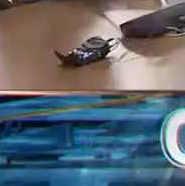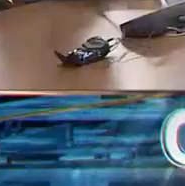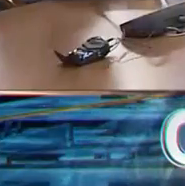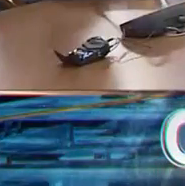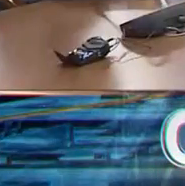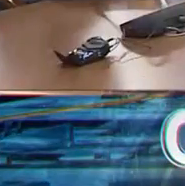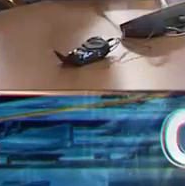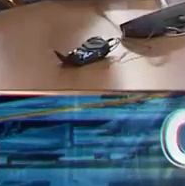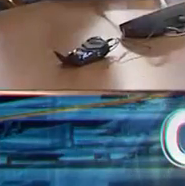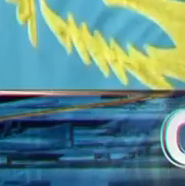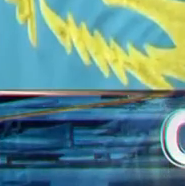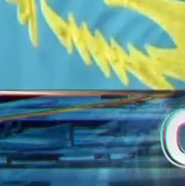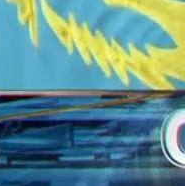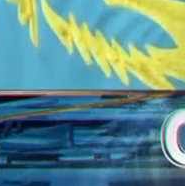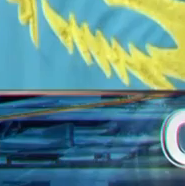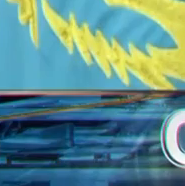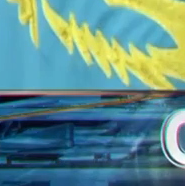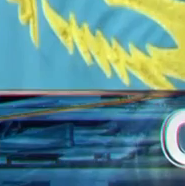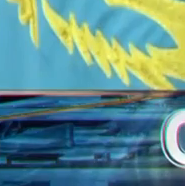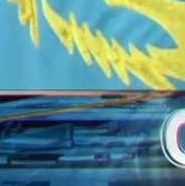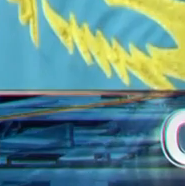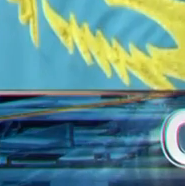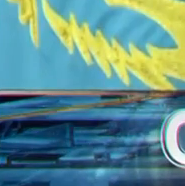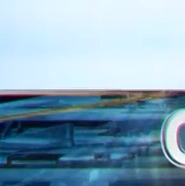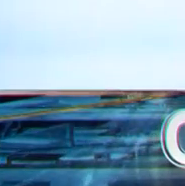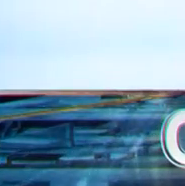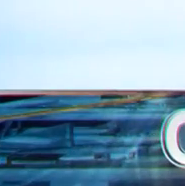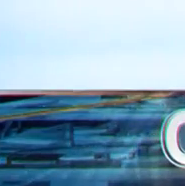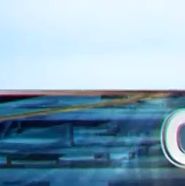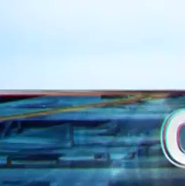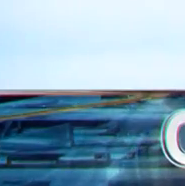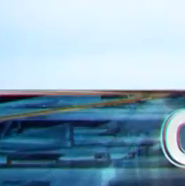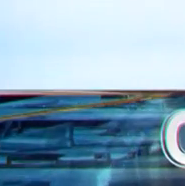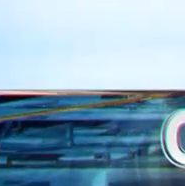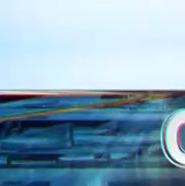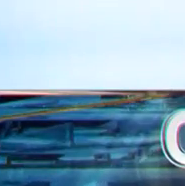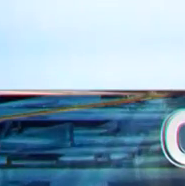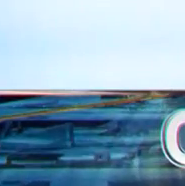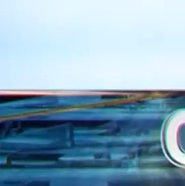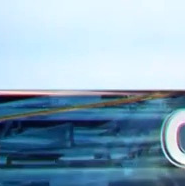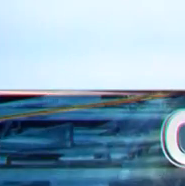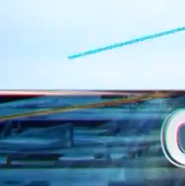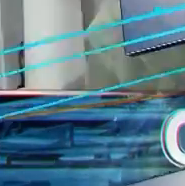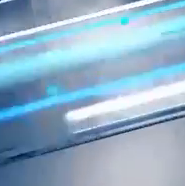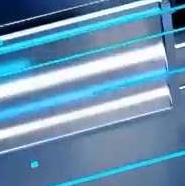быть начеку 5 тысяч коек готовы на случай второй волны коронавирусной инфекцией